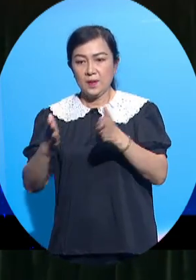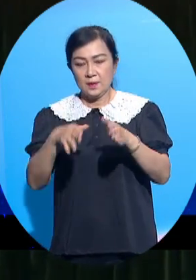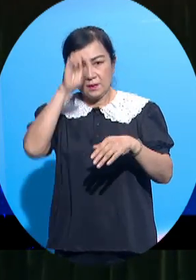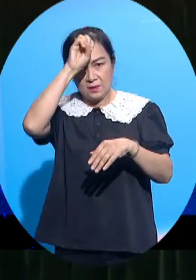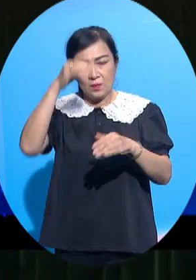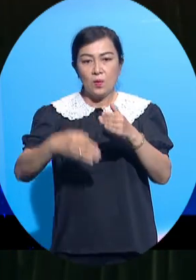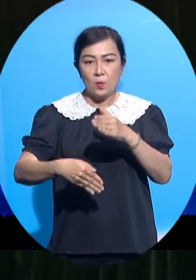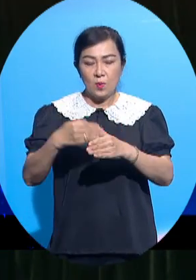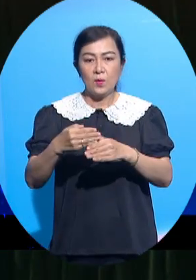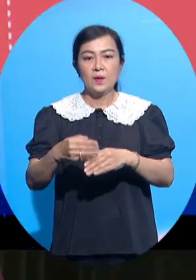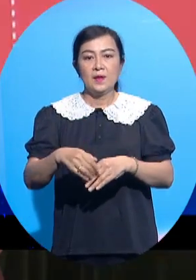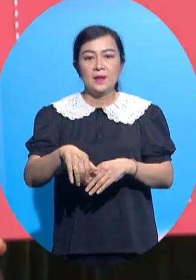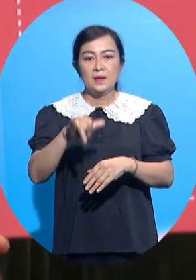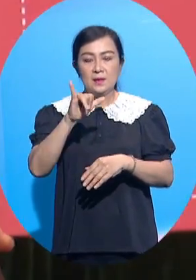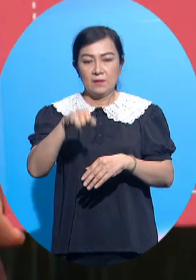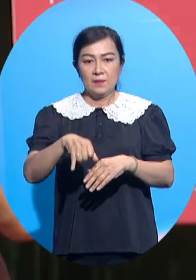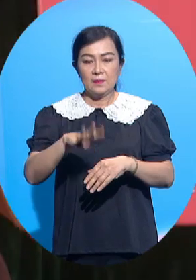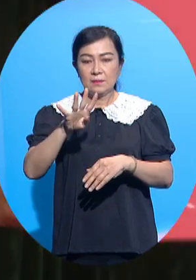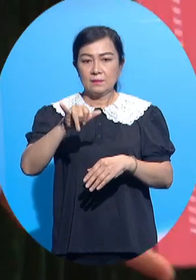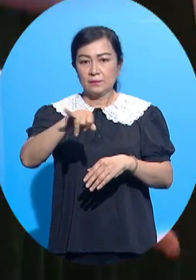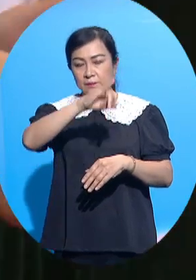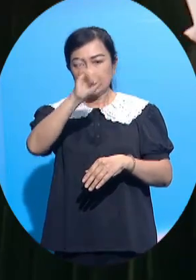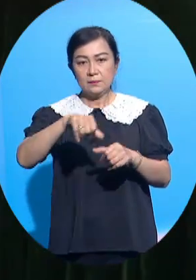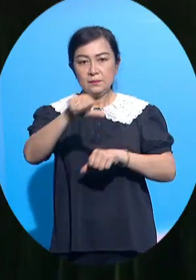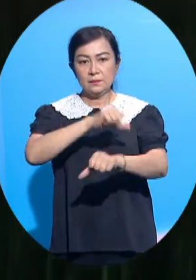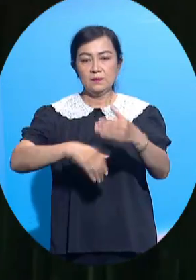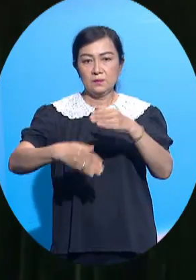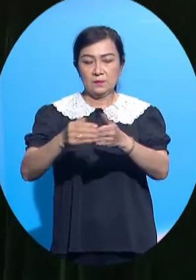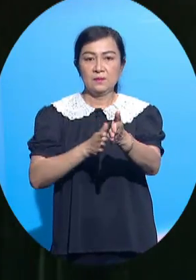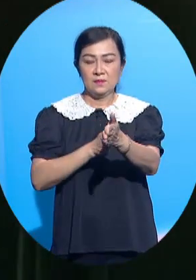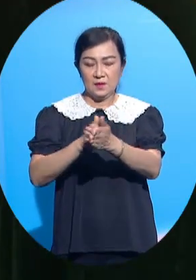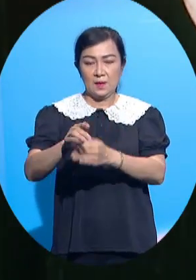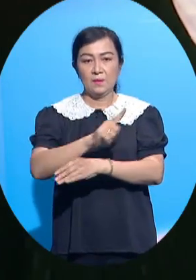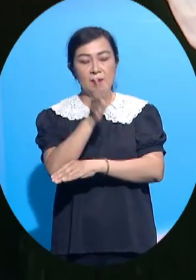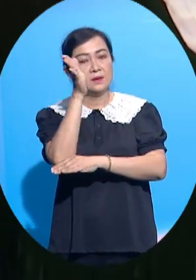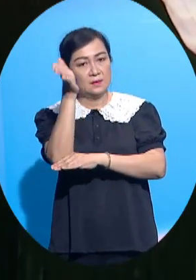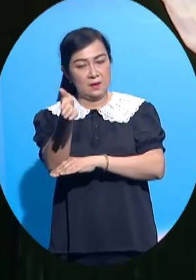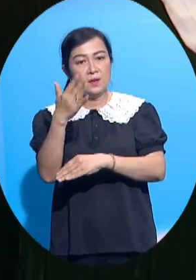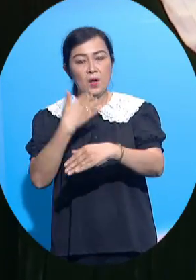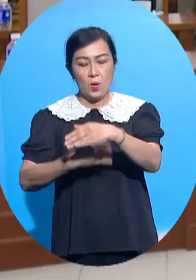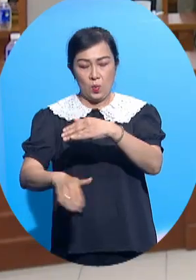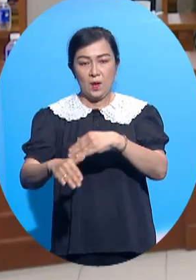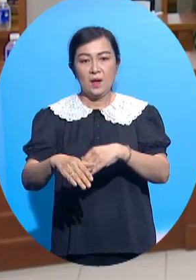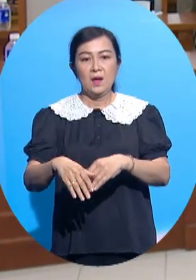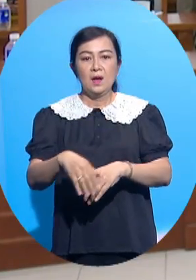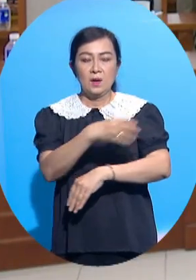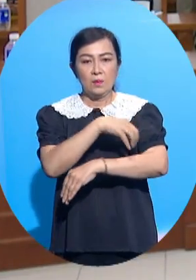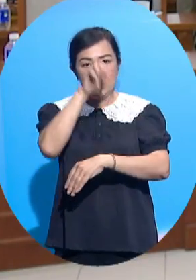dục đã ủng hộ số tiền hơn 6,6 tỷ đồng hoạt động ủng hộ sẽ còn tiếp tục trong những ngày tới thông qua kênh Công đoàn Giáo dục Việt